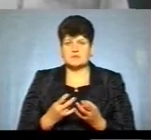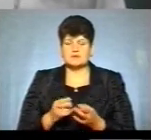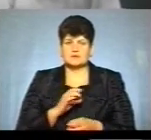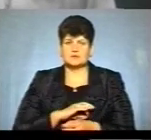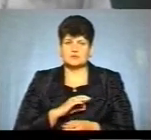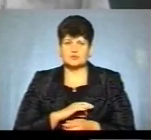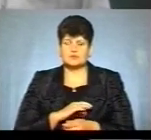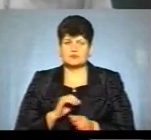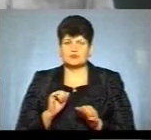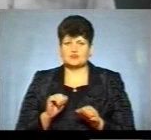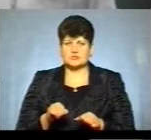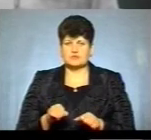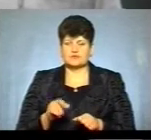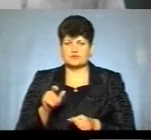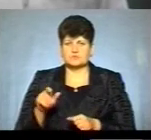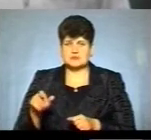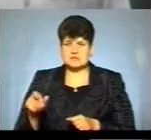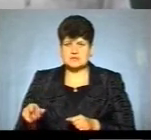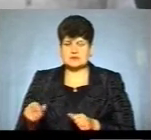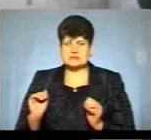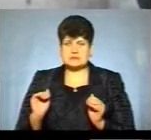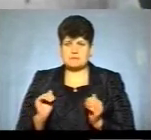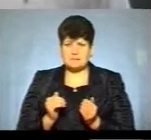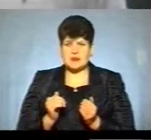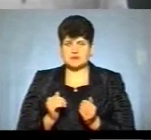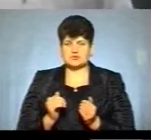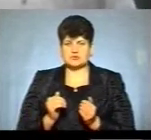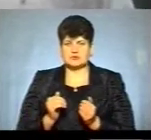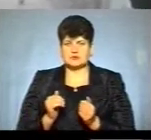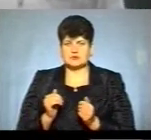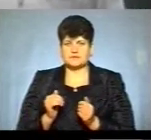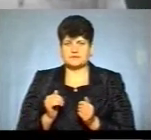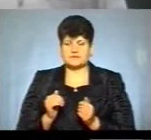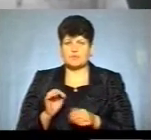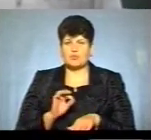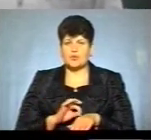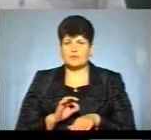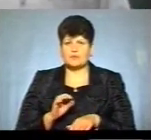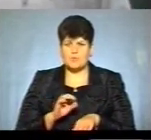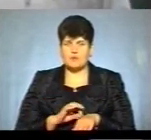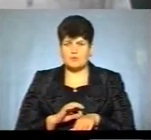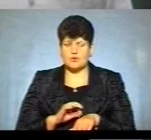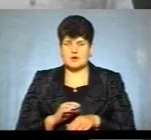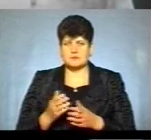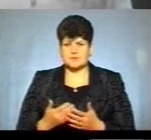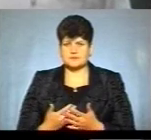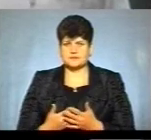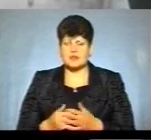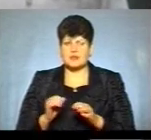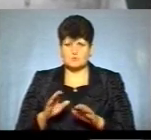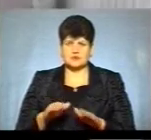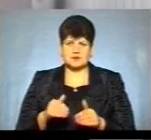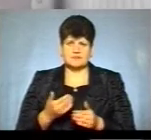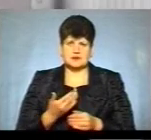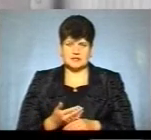застосовувати їх, може, скажімо, пацієнтів з меншою клінікою, меншим больовим синдромом, але можна буде давати